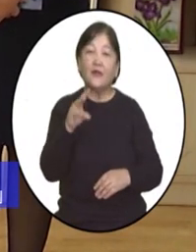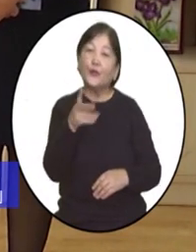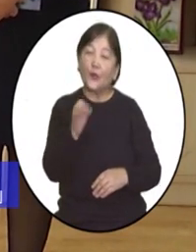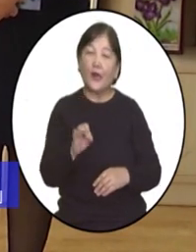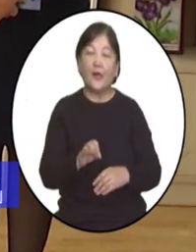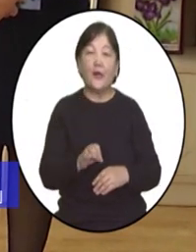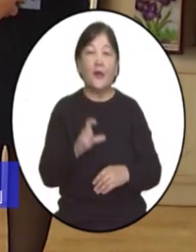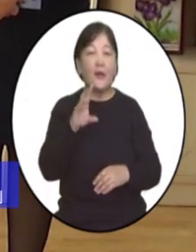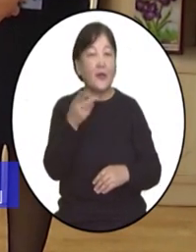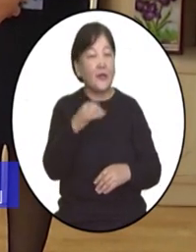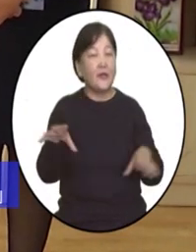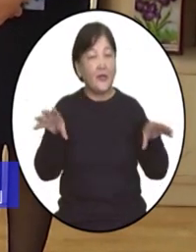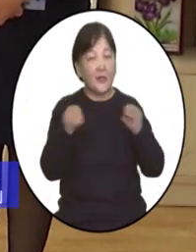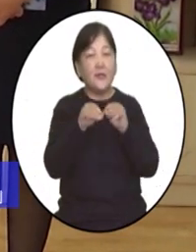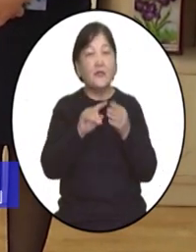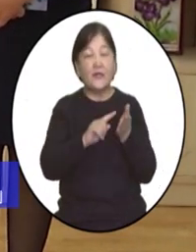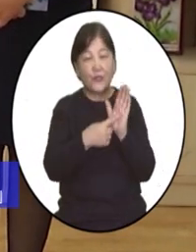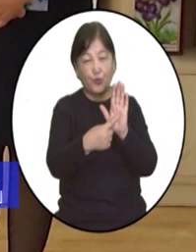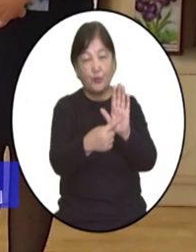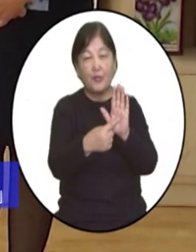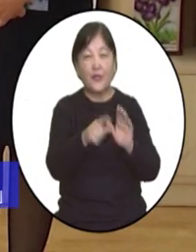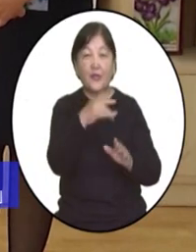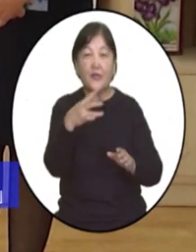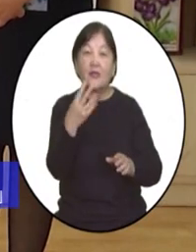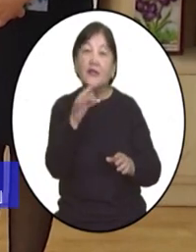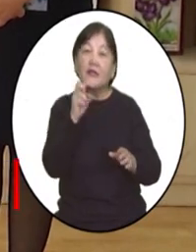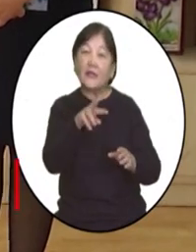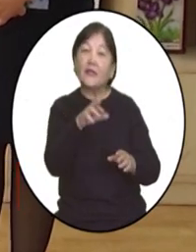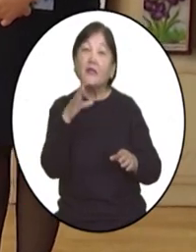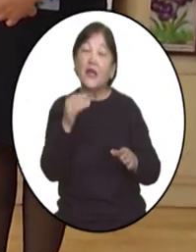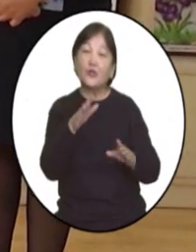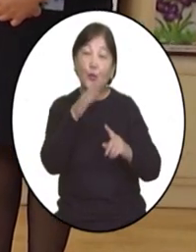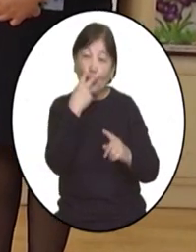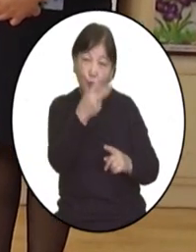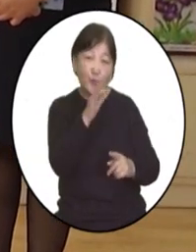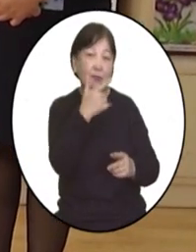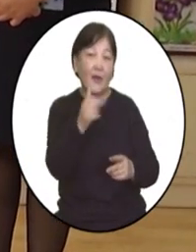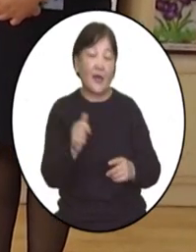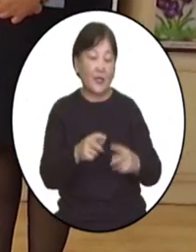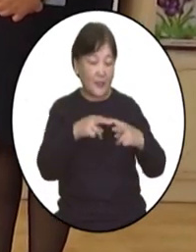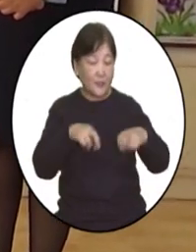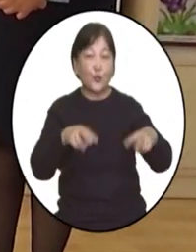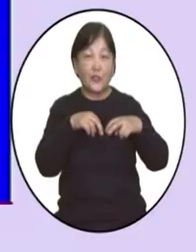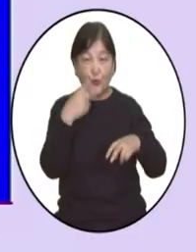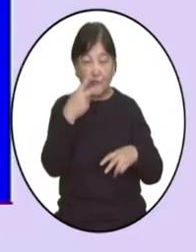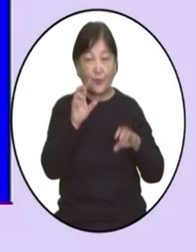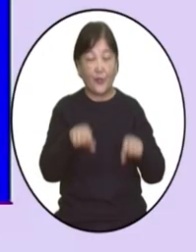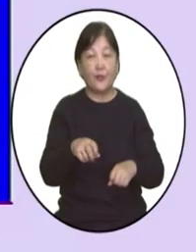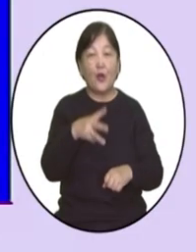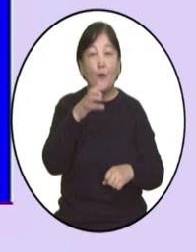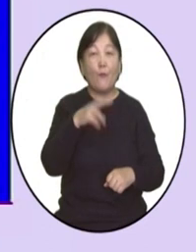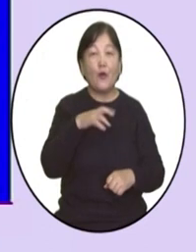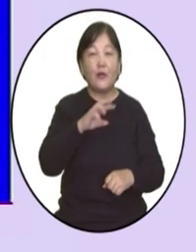хийг ингээр загварчлах, мөн хийн даралт нь хананд яаж даралт учруулах энэ хамаарлыг судлах, мөн молекул кинетик онолын үндсэн